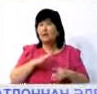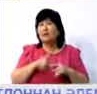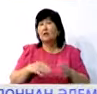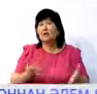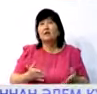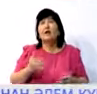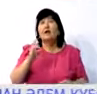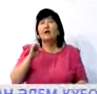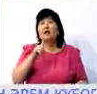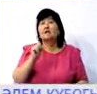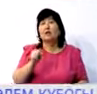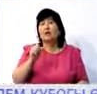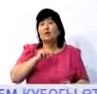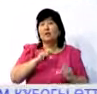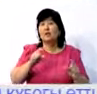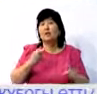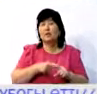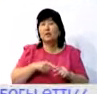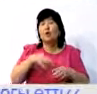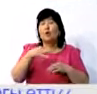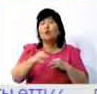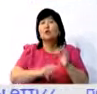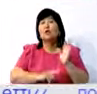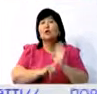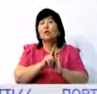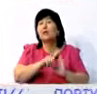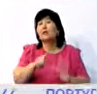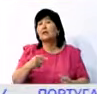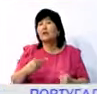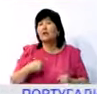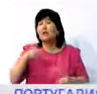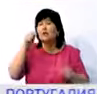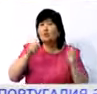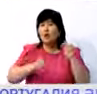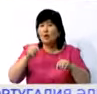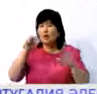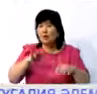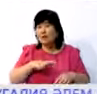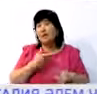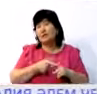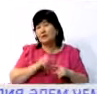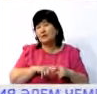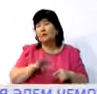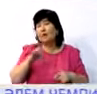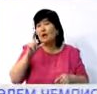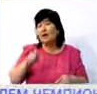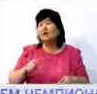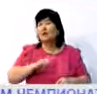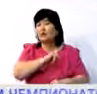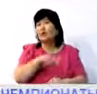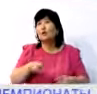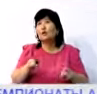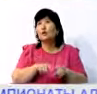жоқ. Мына ұрза деген мекеме былтыр күздігіні бастадық. Ортада қиыншылық болды. Жауын шашын болды. Бірақ техника адам күшімен бәріменен